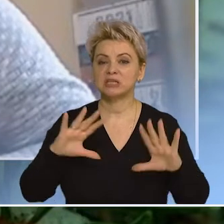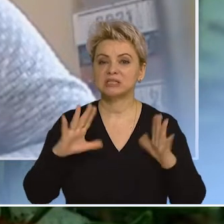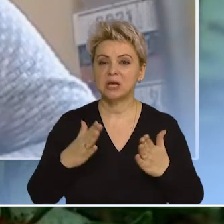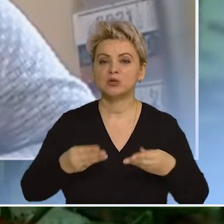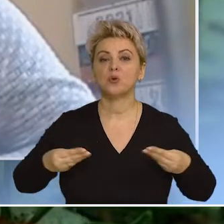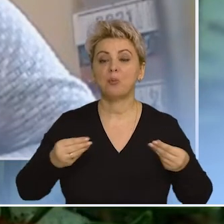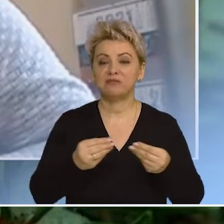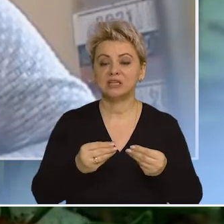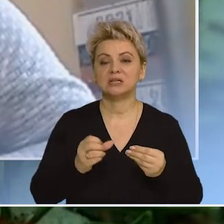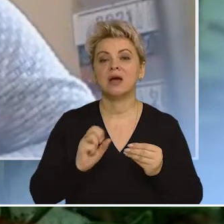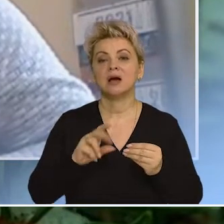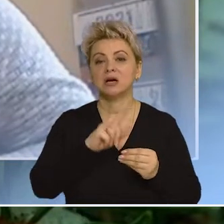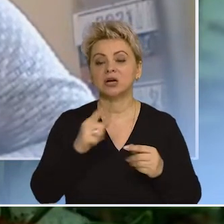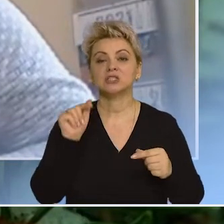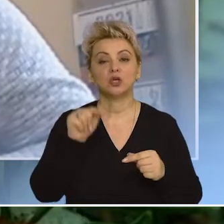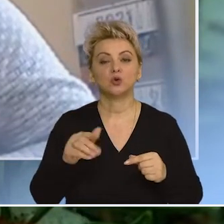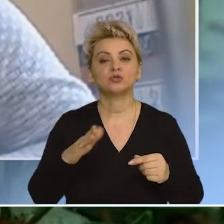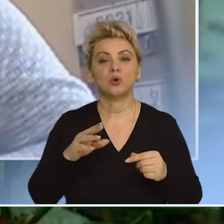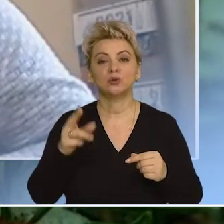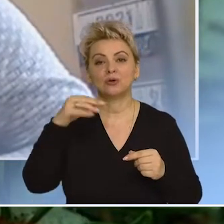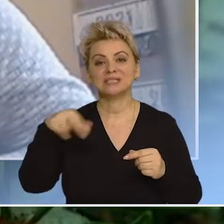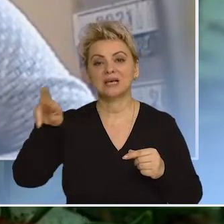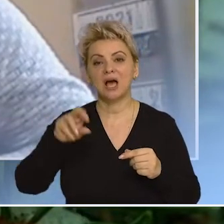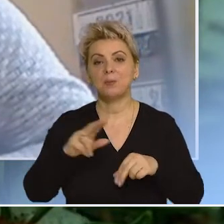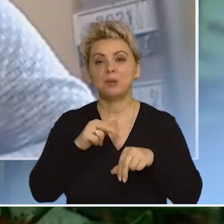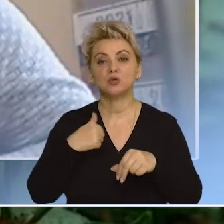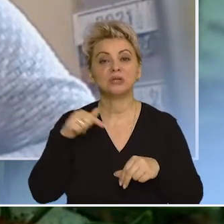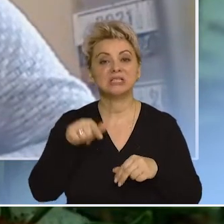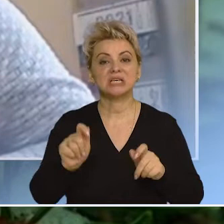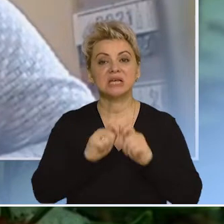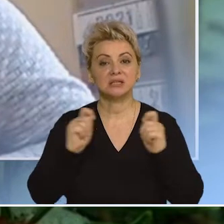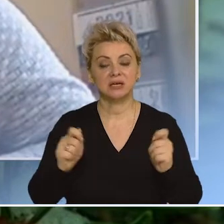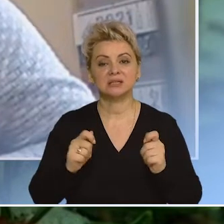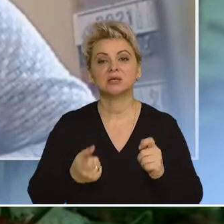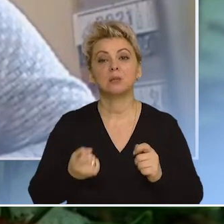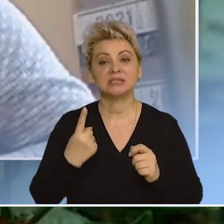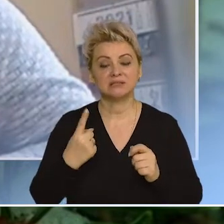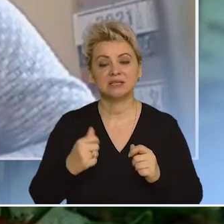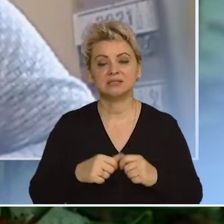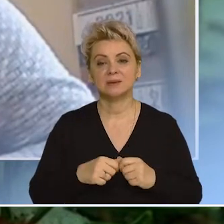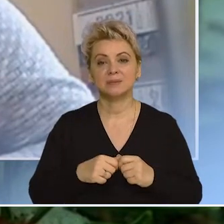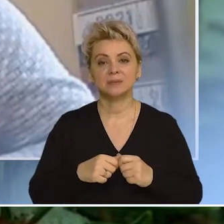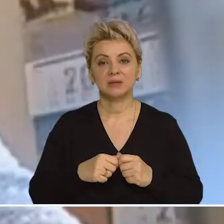знаковые события повлияли вот как раз-таки на то, что Донская милиция у нас здесь образовалась?